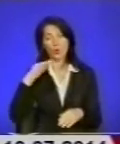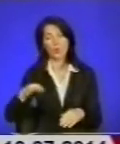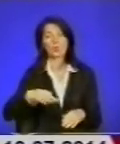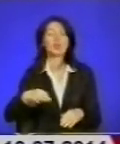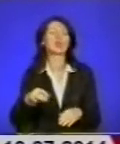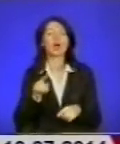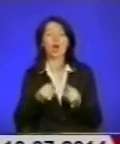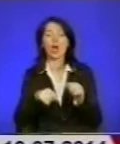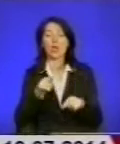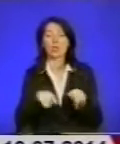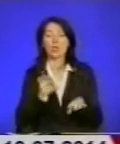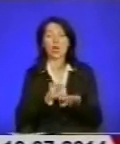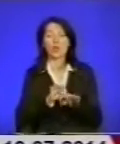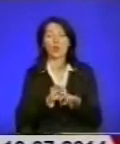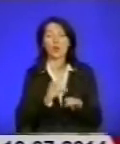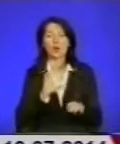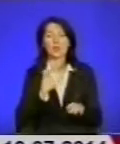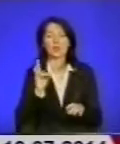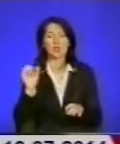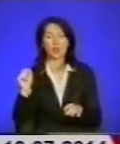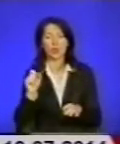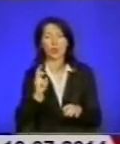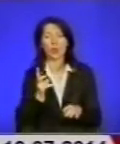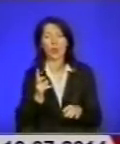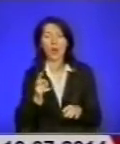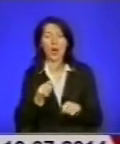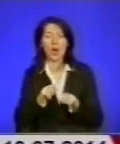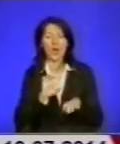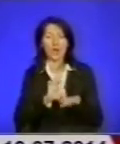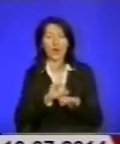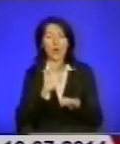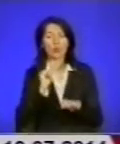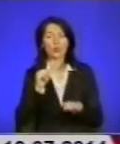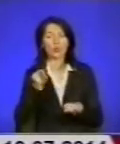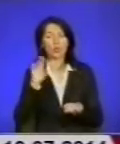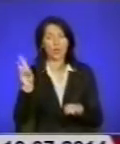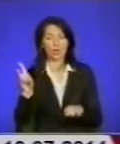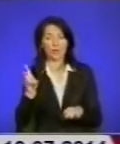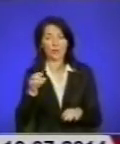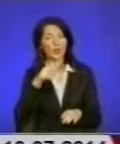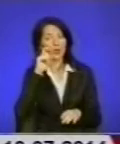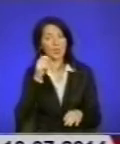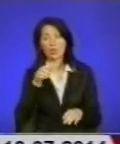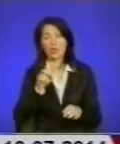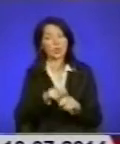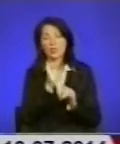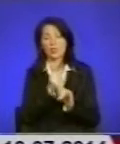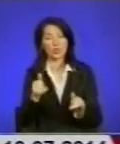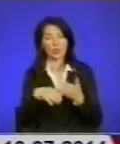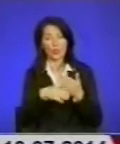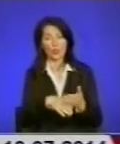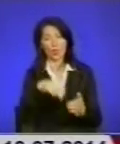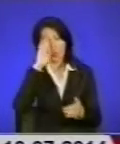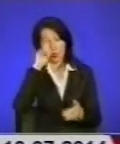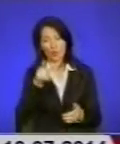синдром Кліполя-Треноне-Вебера або патологія судин. В Україні лікарі не змогли допомогти хлопчикові, тому рідні лікують